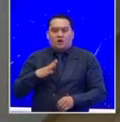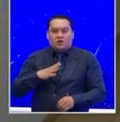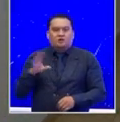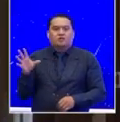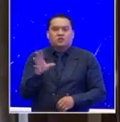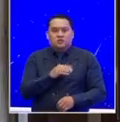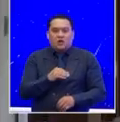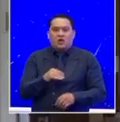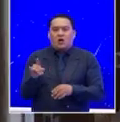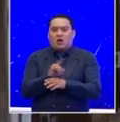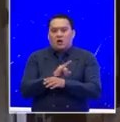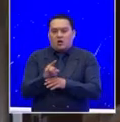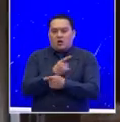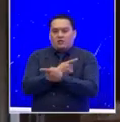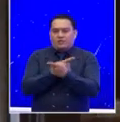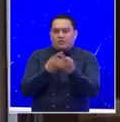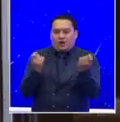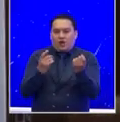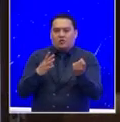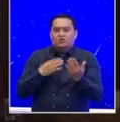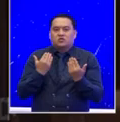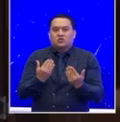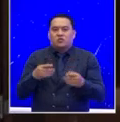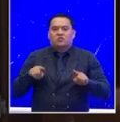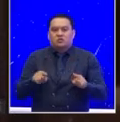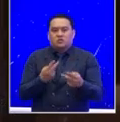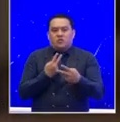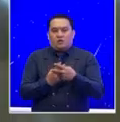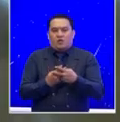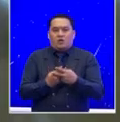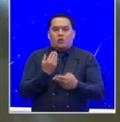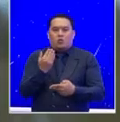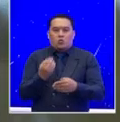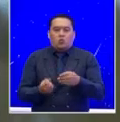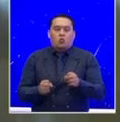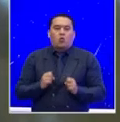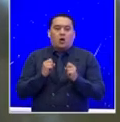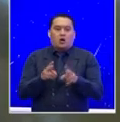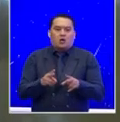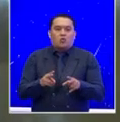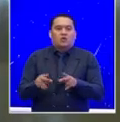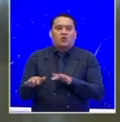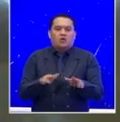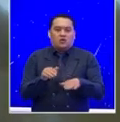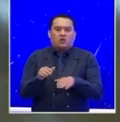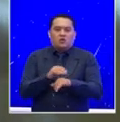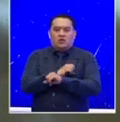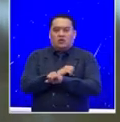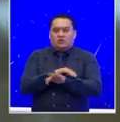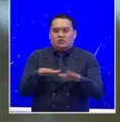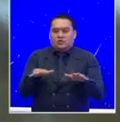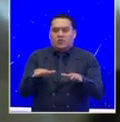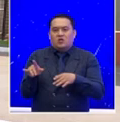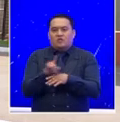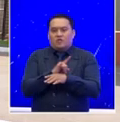опьянения. Лжеинформатор данной голосовой рассылки сейчас задержан, и в отношении него заведено уголовное дело за распространение